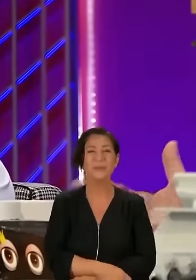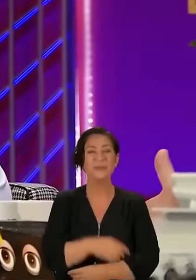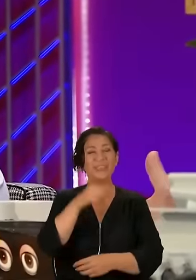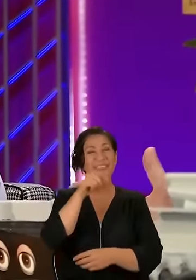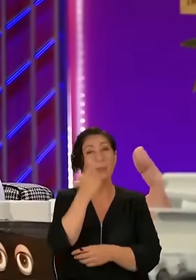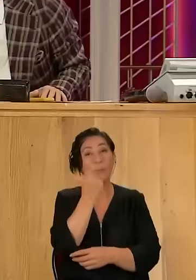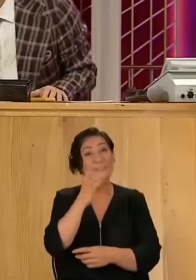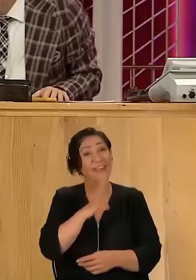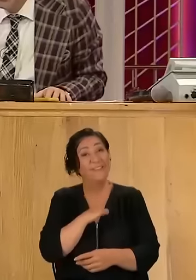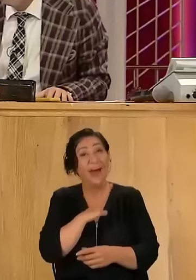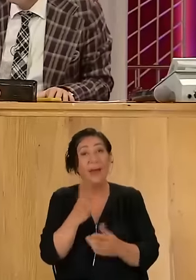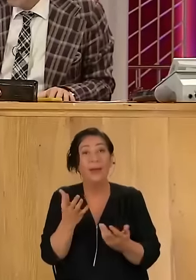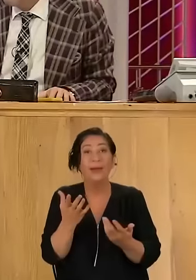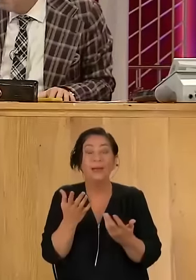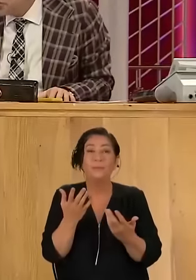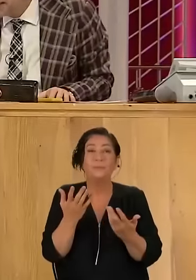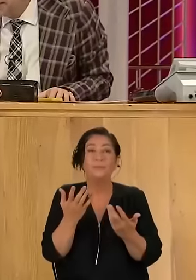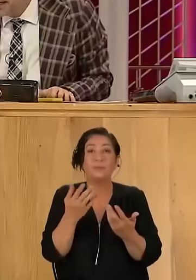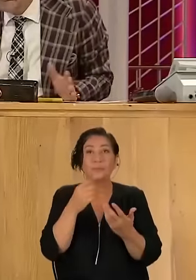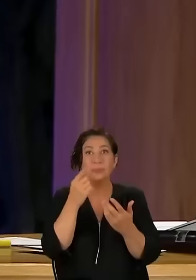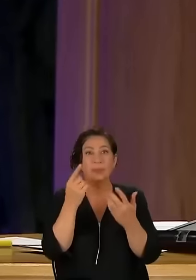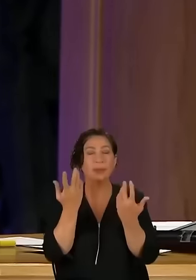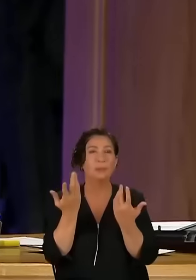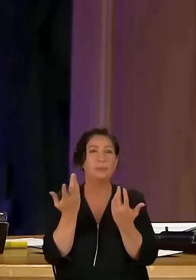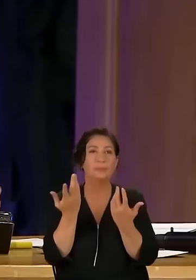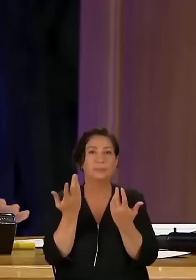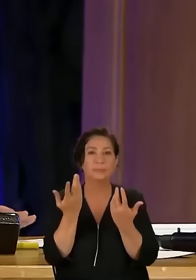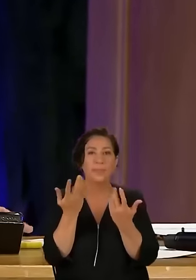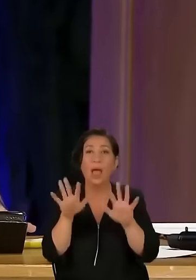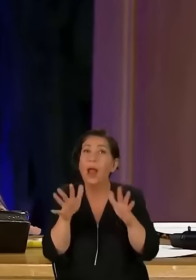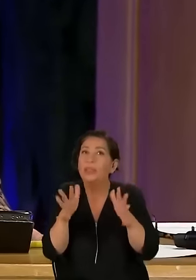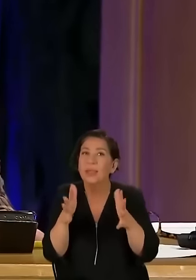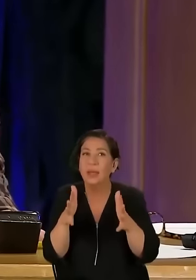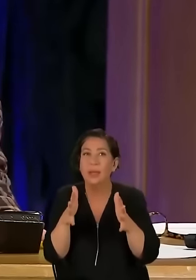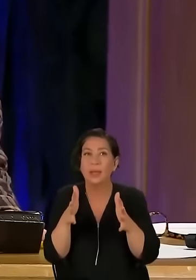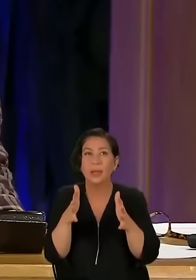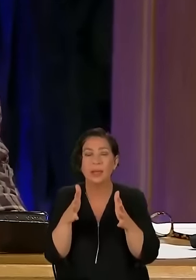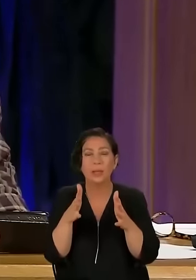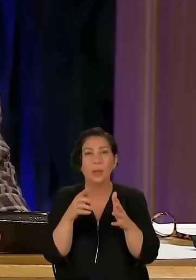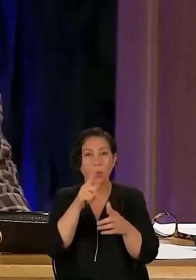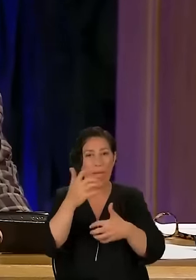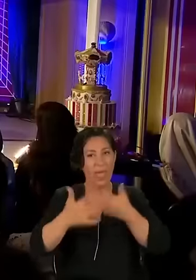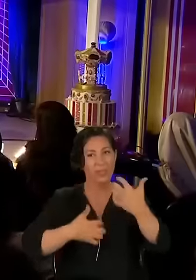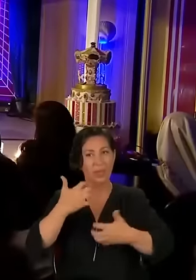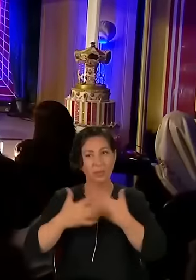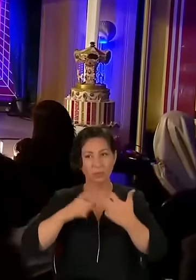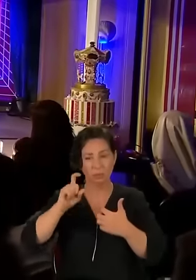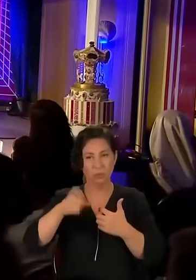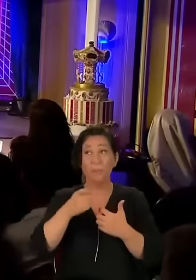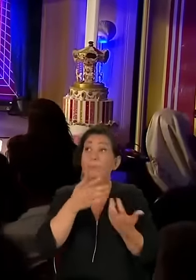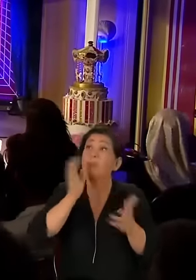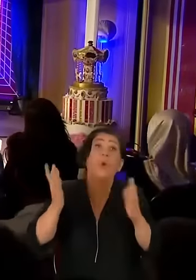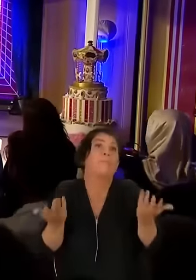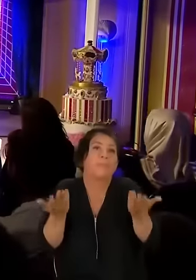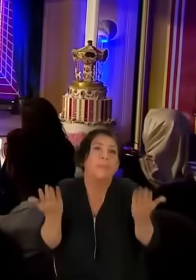Sende böyle bir şey var ve bu, yani bir şekilde herhalde, yani bu enerjiyi buldun. Yani